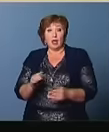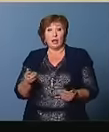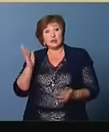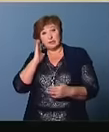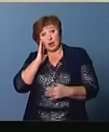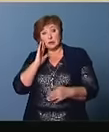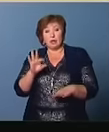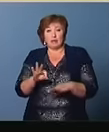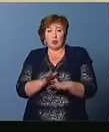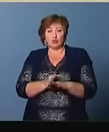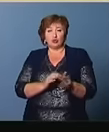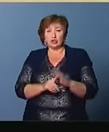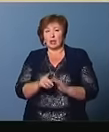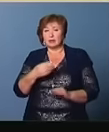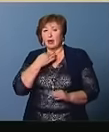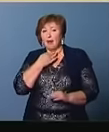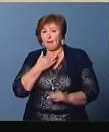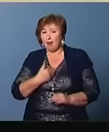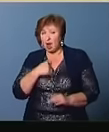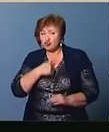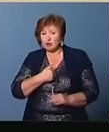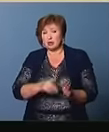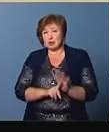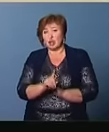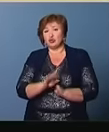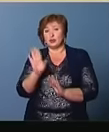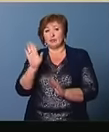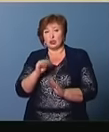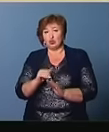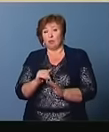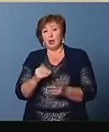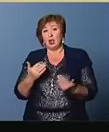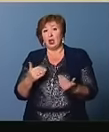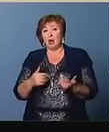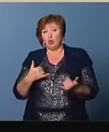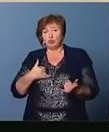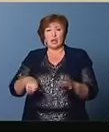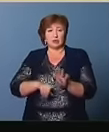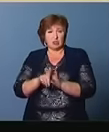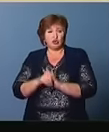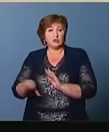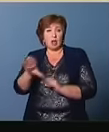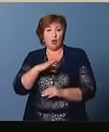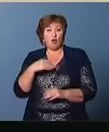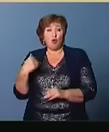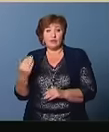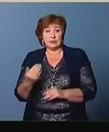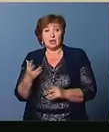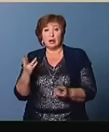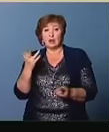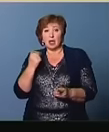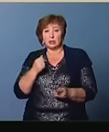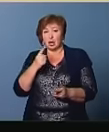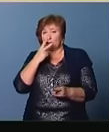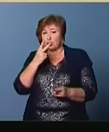Муж сначала стал закашливаться, потом у нас всех такой кашель был, когда на глубине вдоха